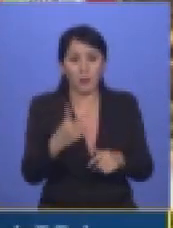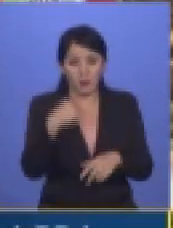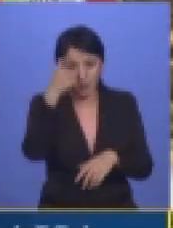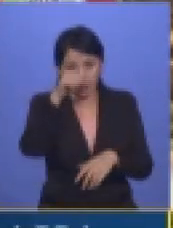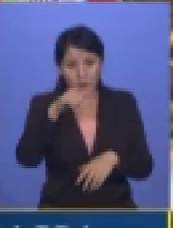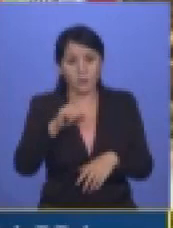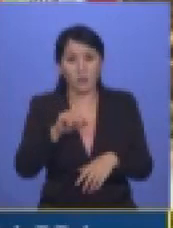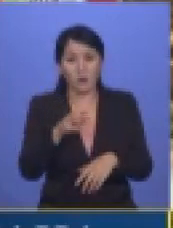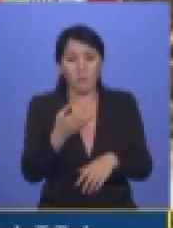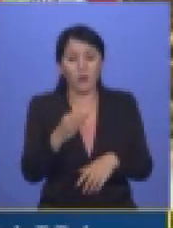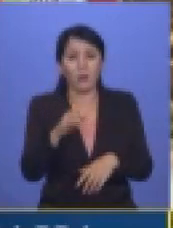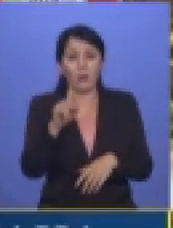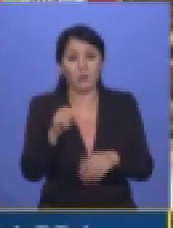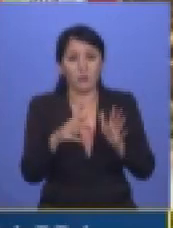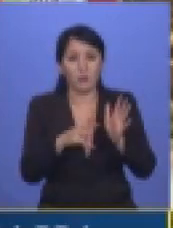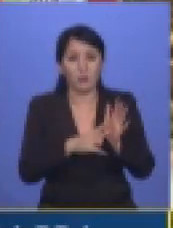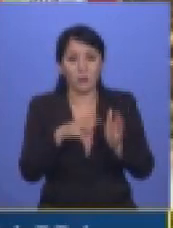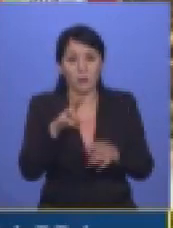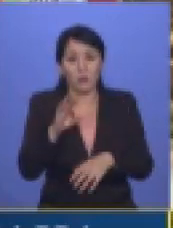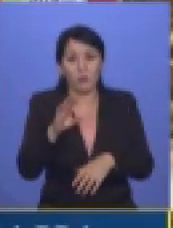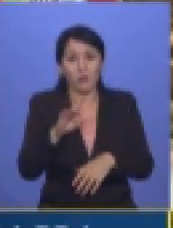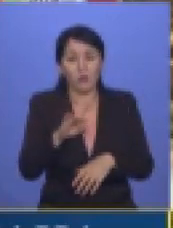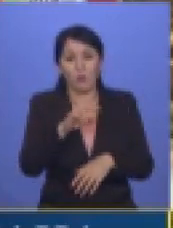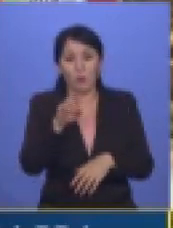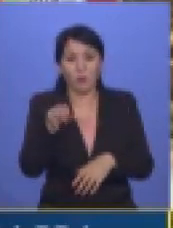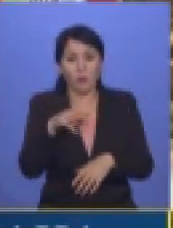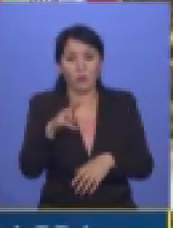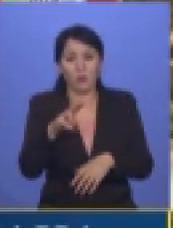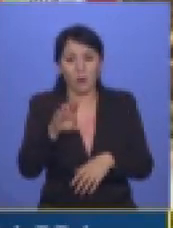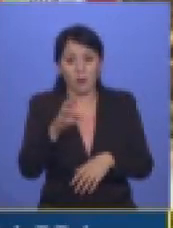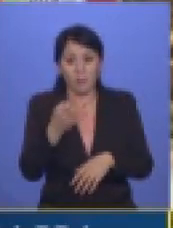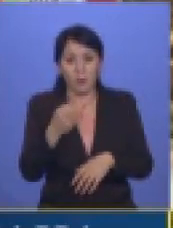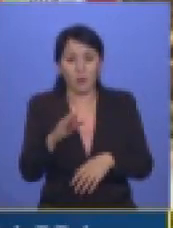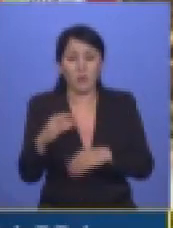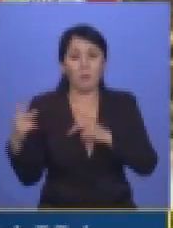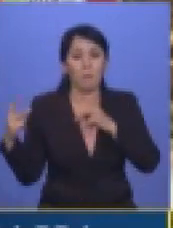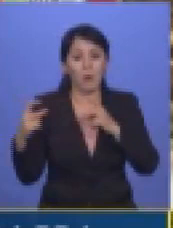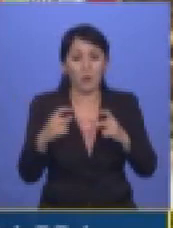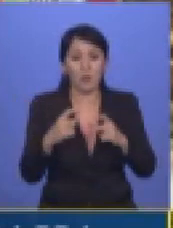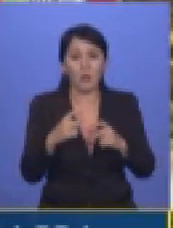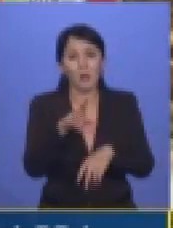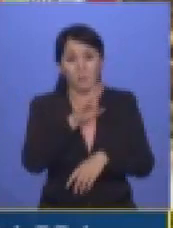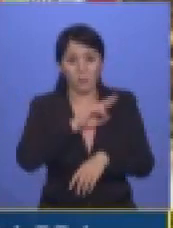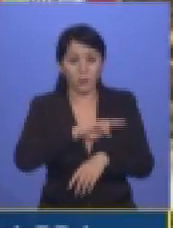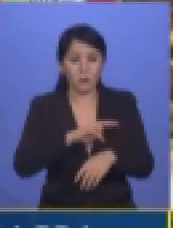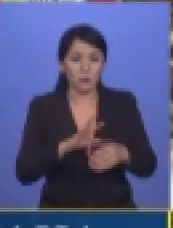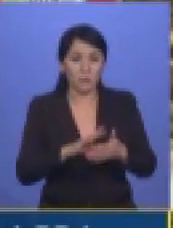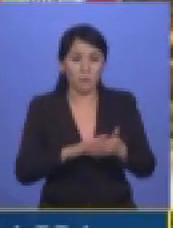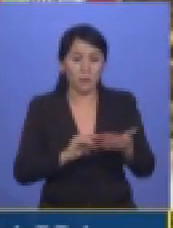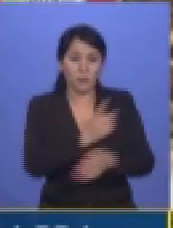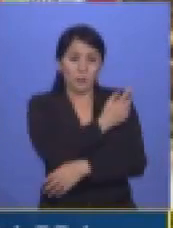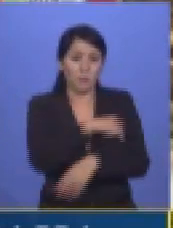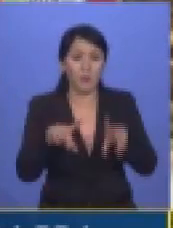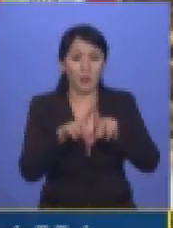Абайдың 185 жылдығына орай QR-кодталған туындыларын Абай көшесіндегі аялдамаларға орнаттық. Бұл жұмыстарды жалғастырып,